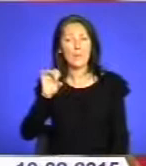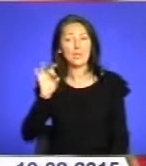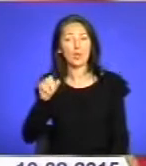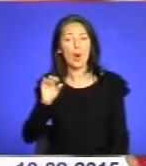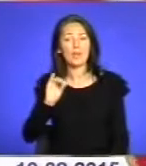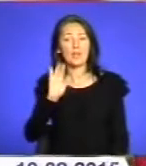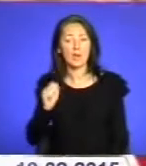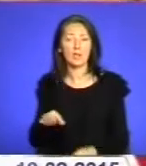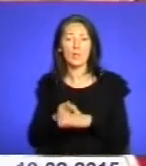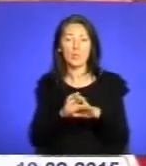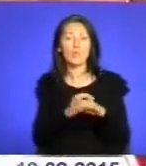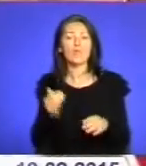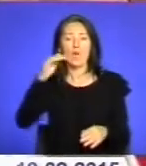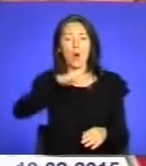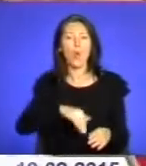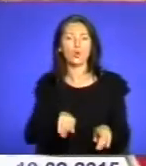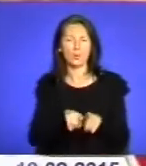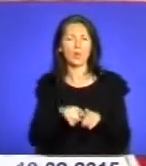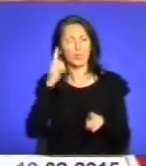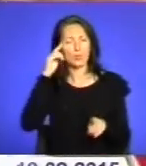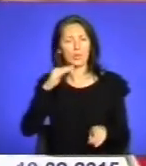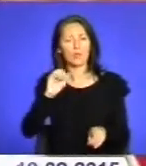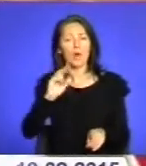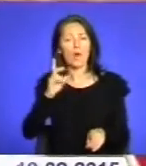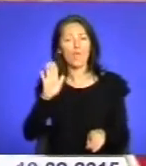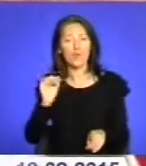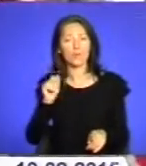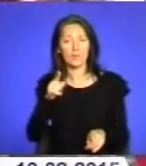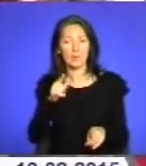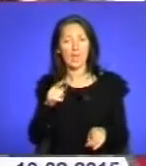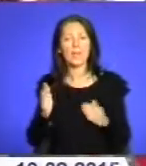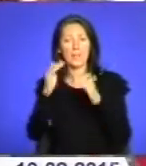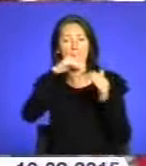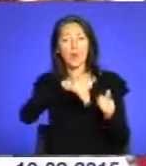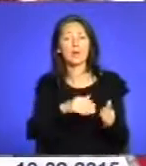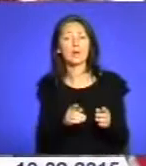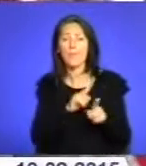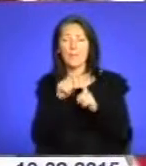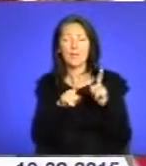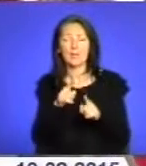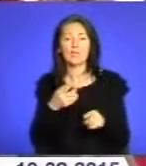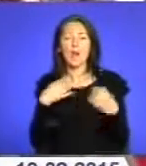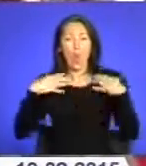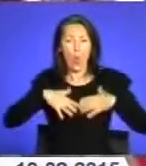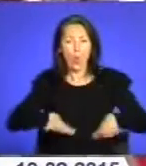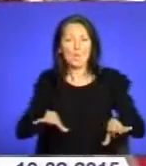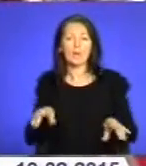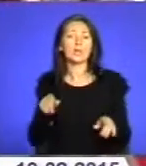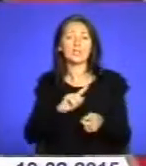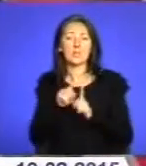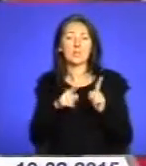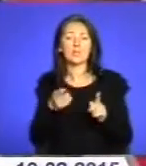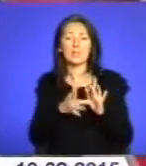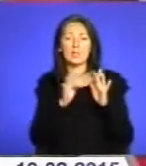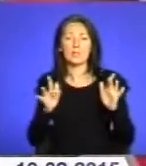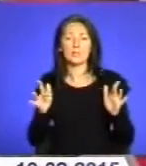горою Фавор. Там на їхніх очах він переобразився. Його вбрання стало сліпучо-білим, а обличчя засяяло, мов сонце. Біля